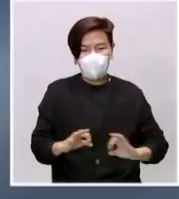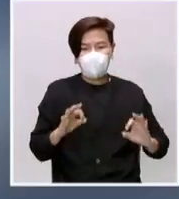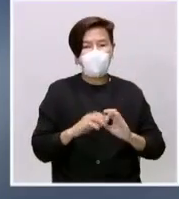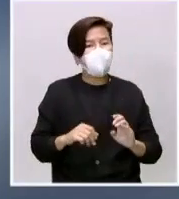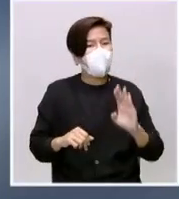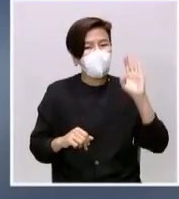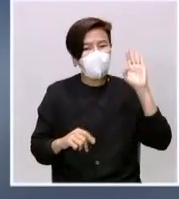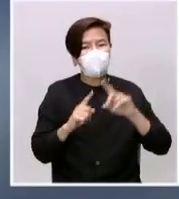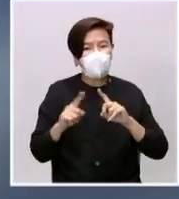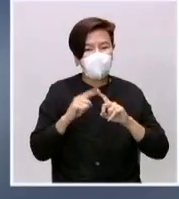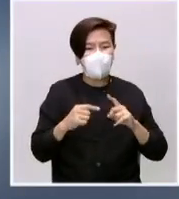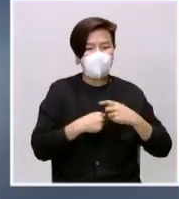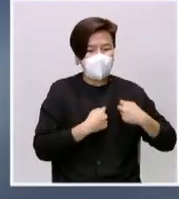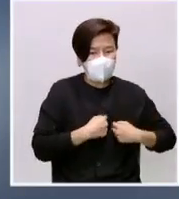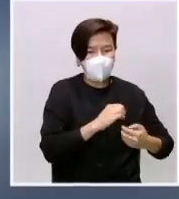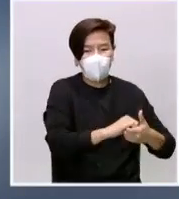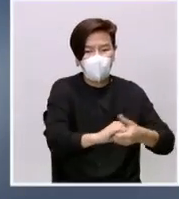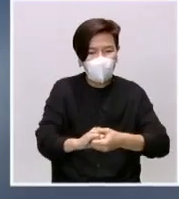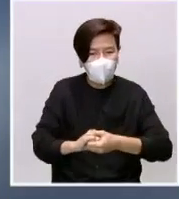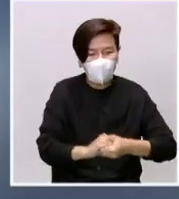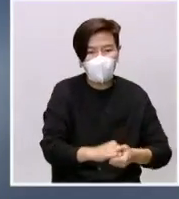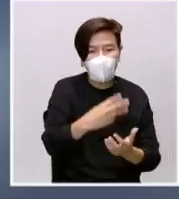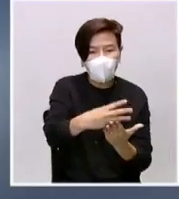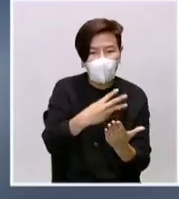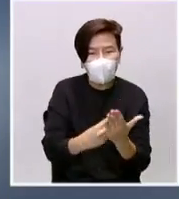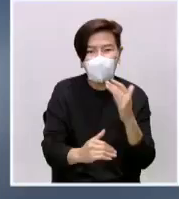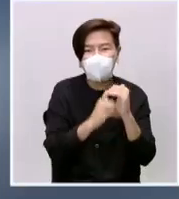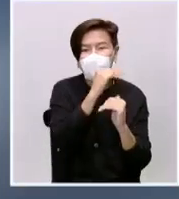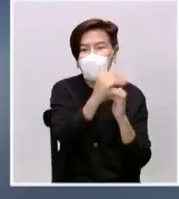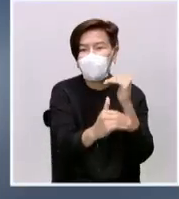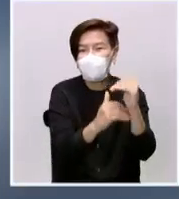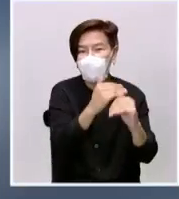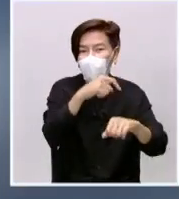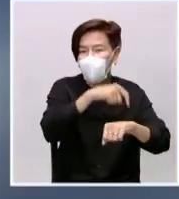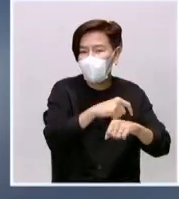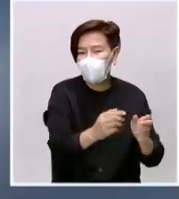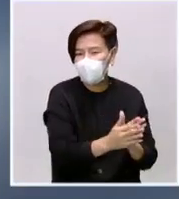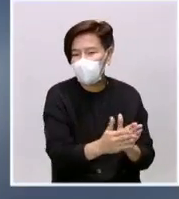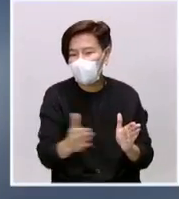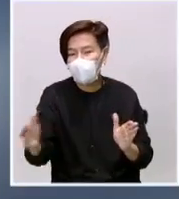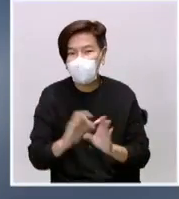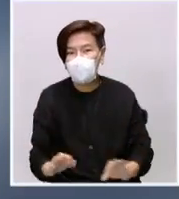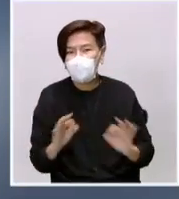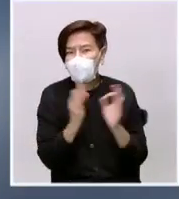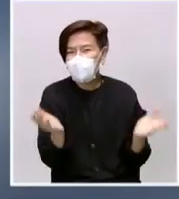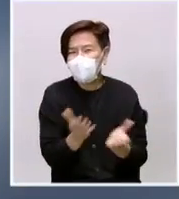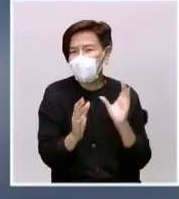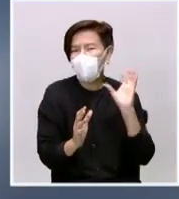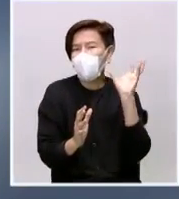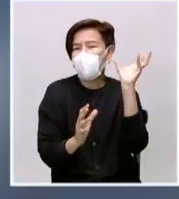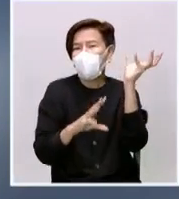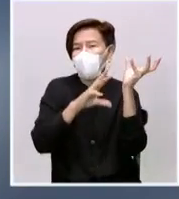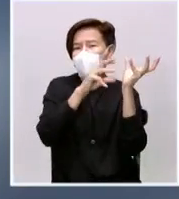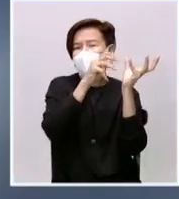กิจทุกขนาดยกระดับการขับเคลื่อนวาระการพัฒนาที่ยั่งยืนเพื่อสร้างโลกที่ดีกว่าซึ่งบริษัทที่ได้รับการ